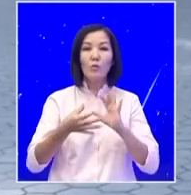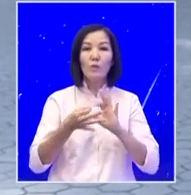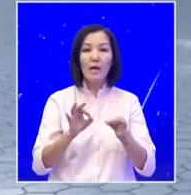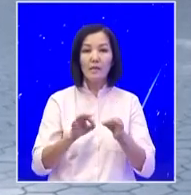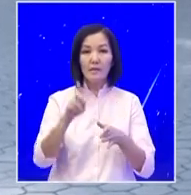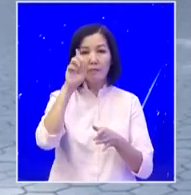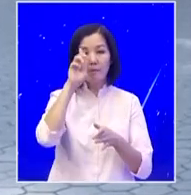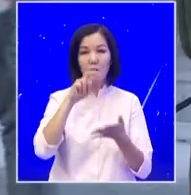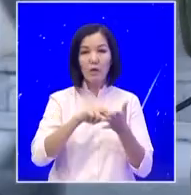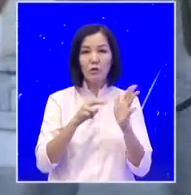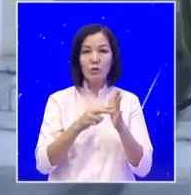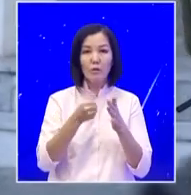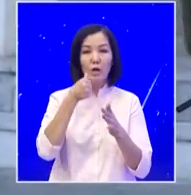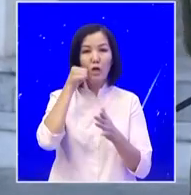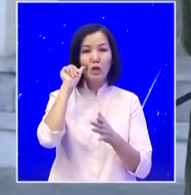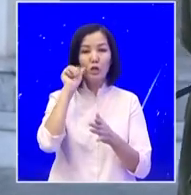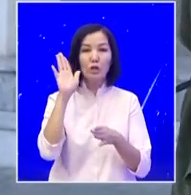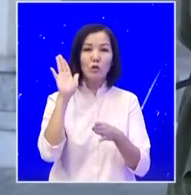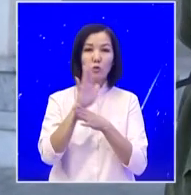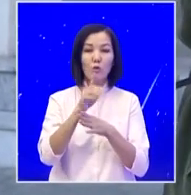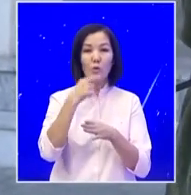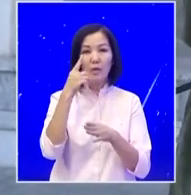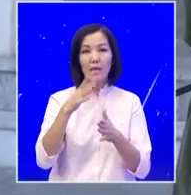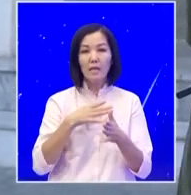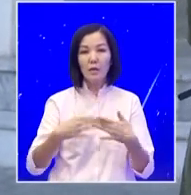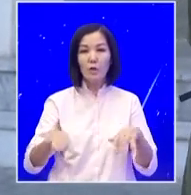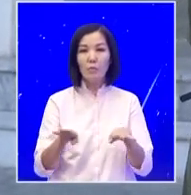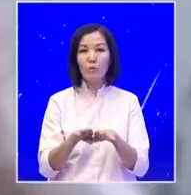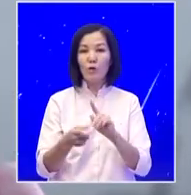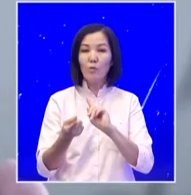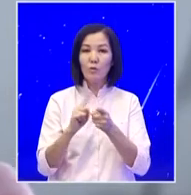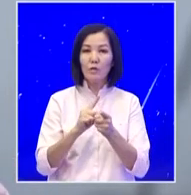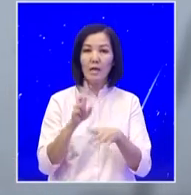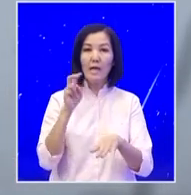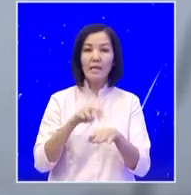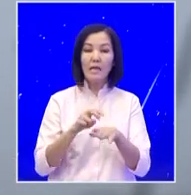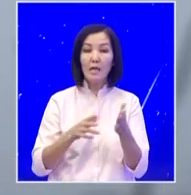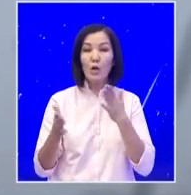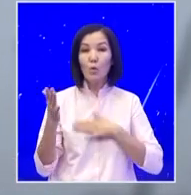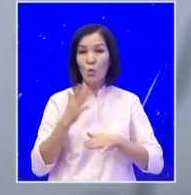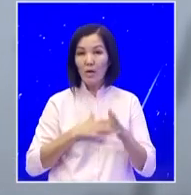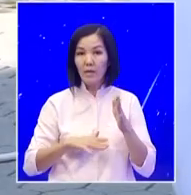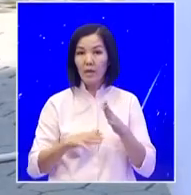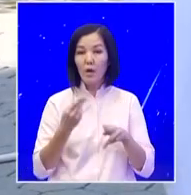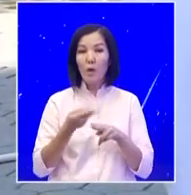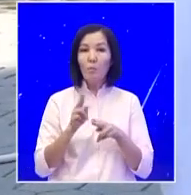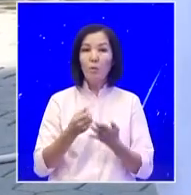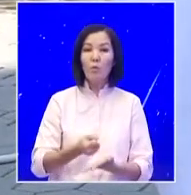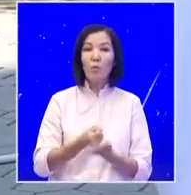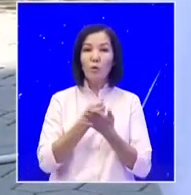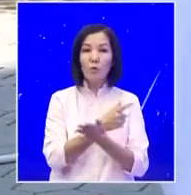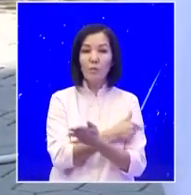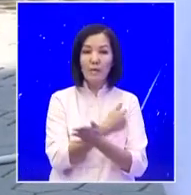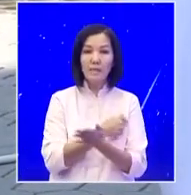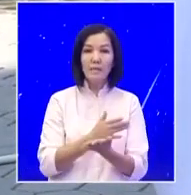мемлекет басшысының кеше күнгі кезекті жолдауында айтылды. Мұндай өзгерістерді жетісулық дәрігерлер қуана қабылдады. Бұл қолдау медициналық